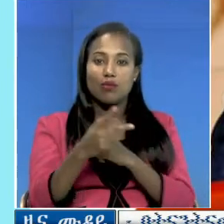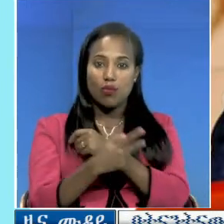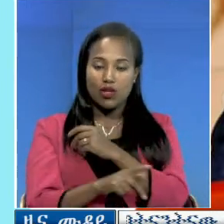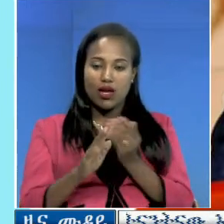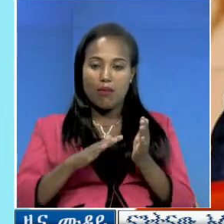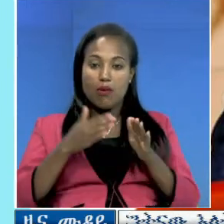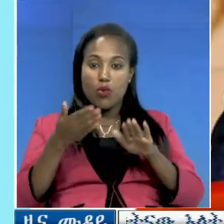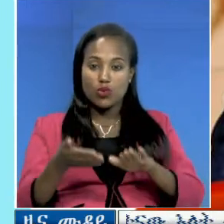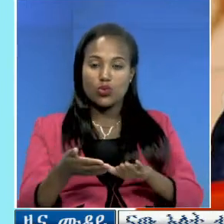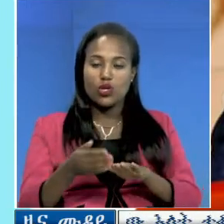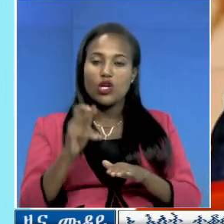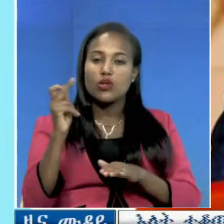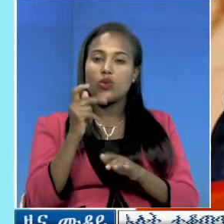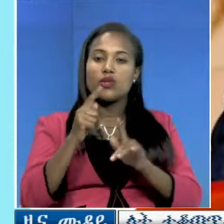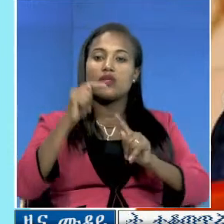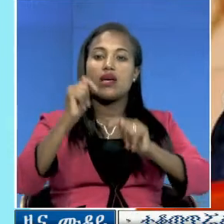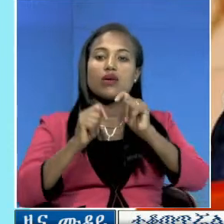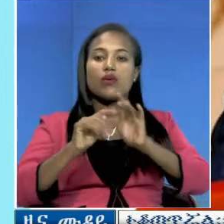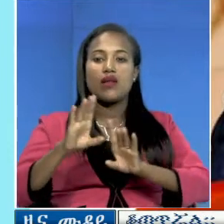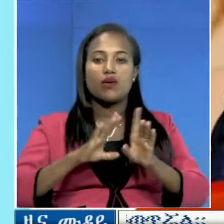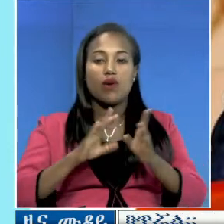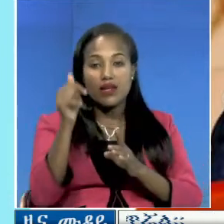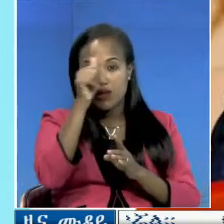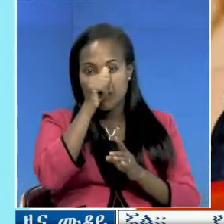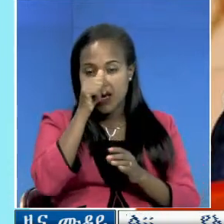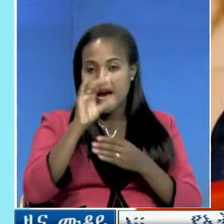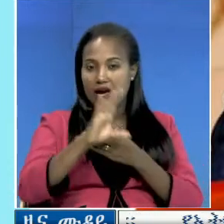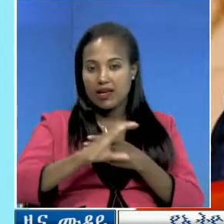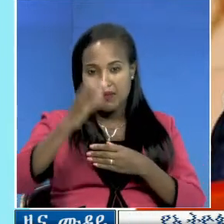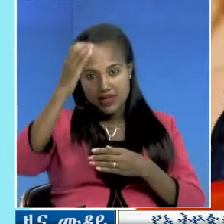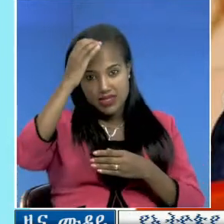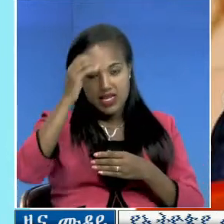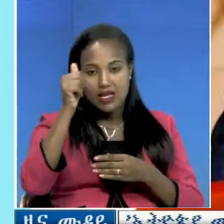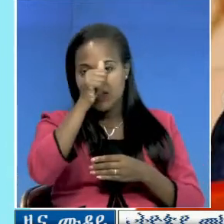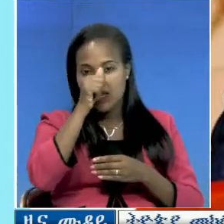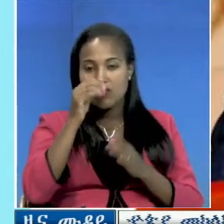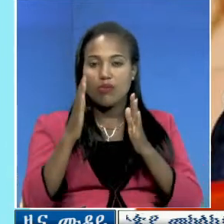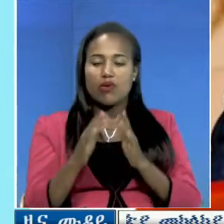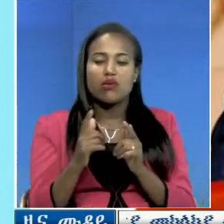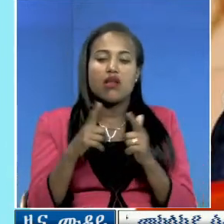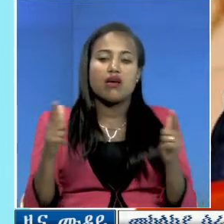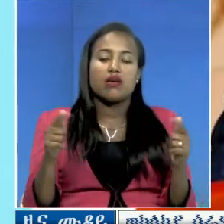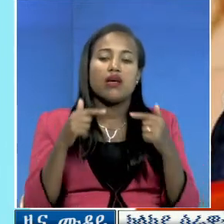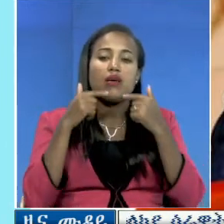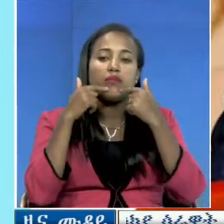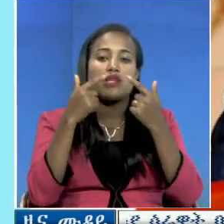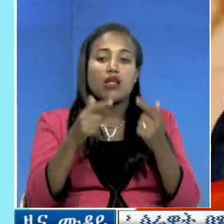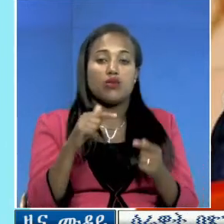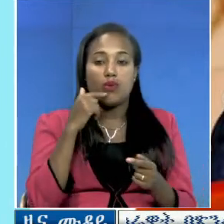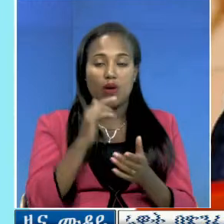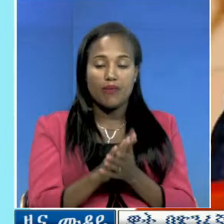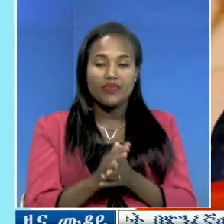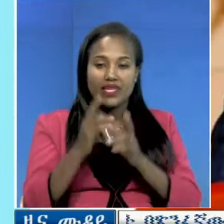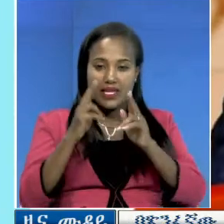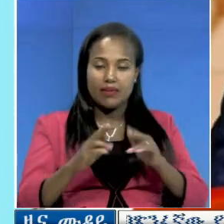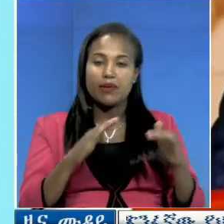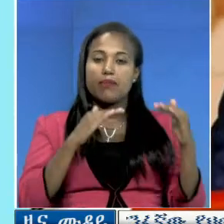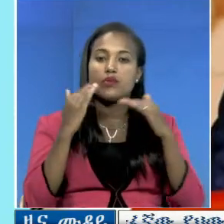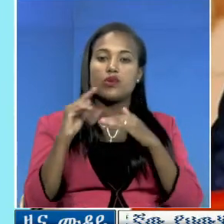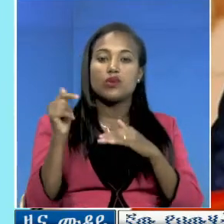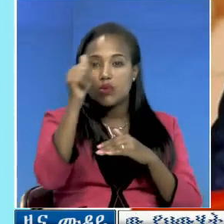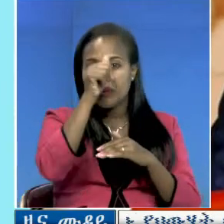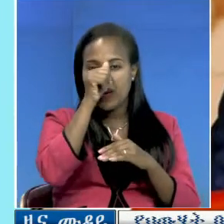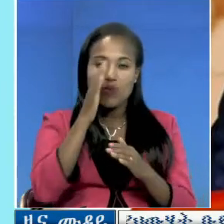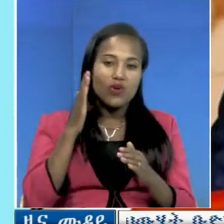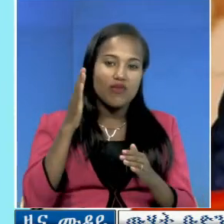ሞት መሞቱን ድሉን ታሪካዊ ያደርገዋል። ለኢትዮጵያ ሀገረ መንግስትና ለኢትዮጵያውያንም ትልቅ ብስራት ነው ብለዋል። ክብር መስዋዕት ሆነው